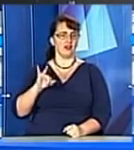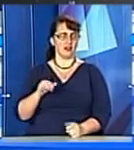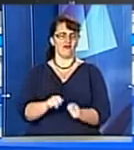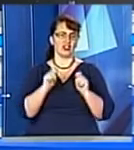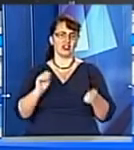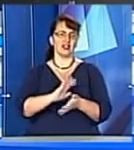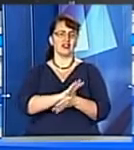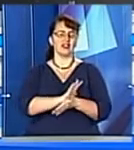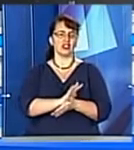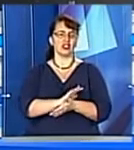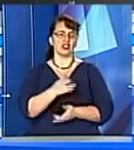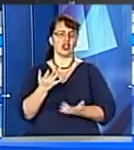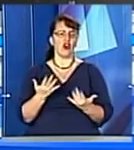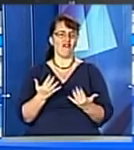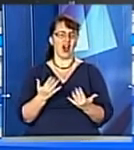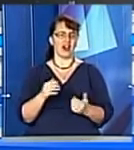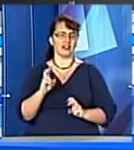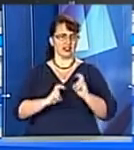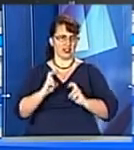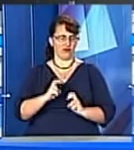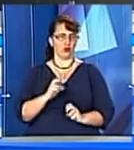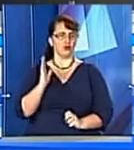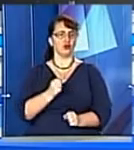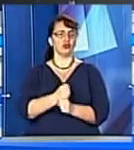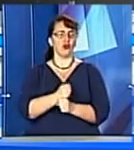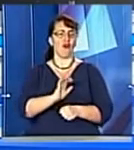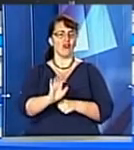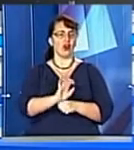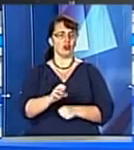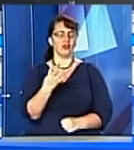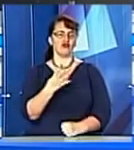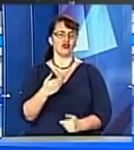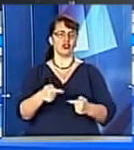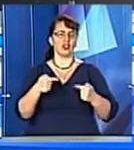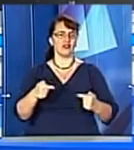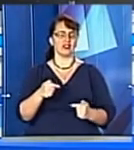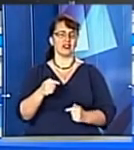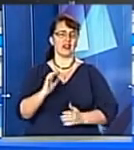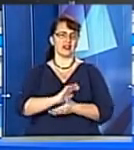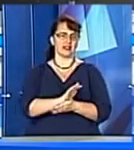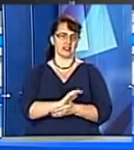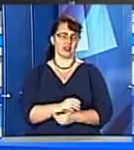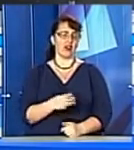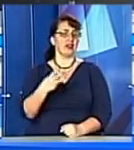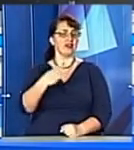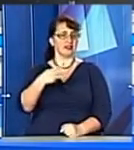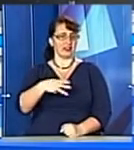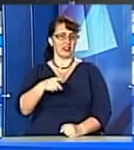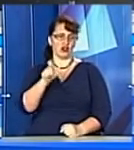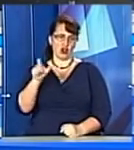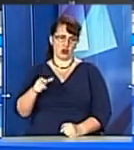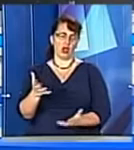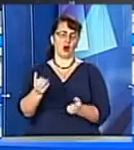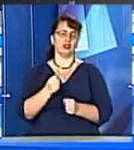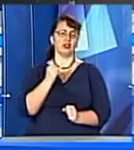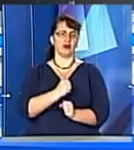Тут виготовлятимуть 4 види сирів, а загалом роботу на підприємстві отримали більше 3 десятків місцевих мешканців. Докладніше